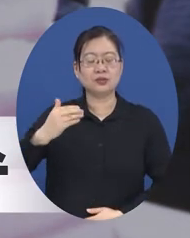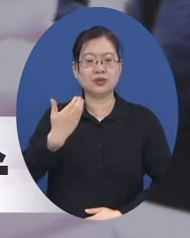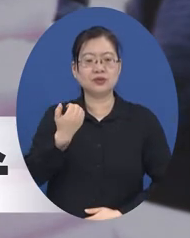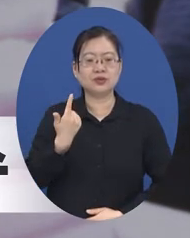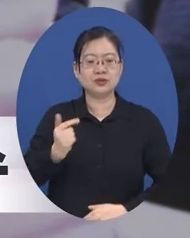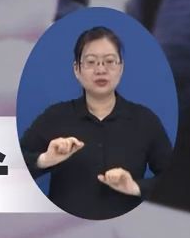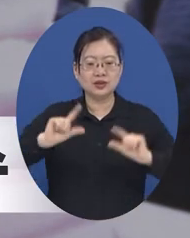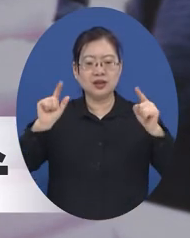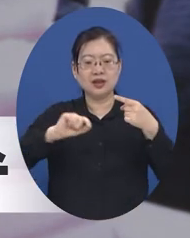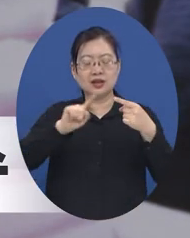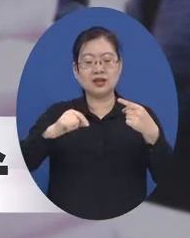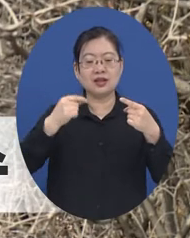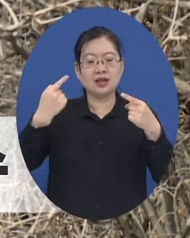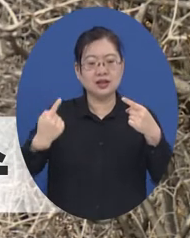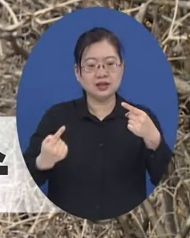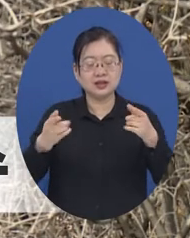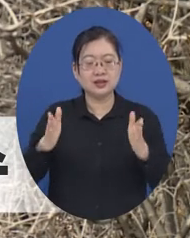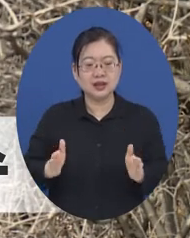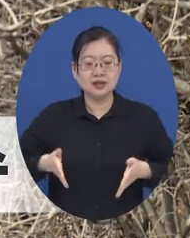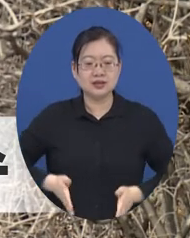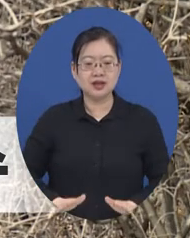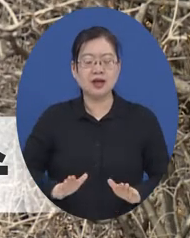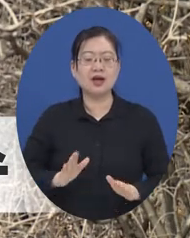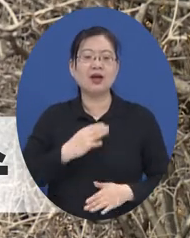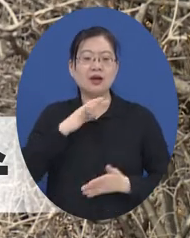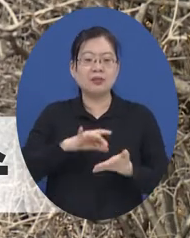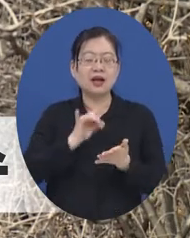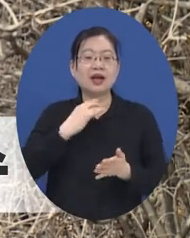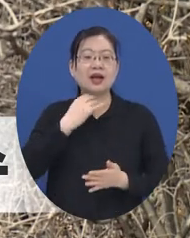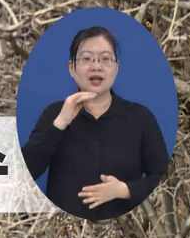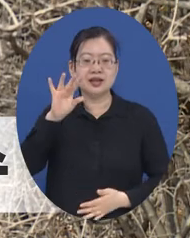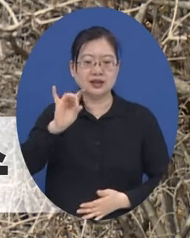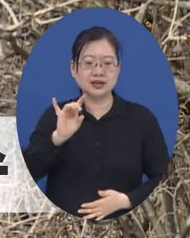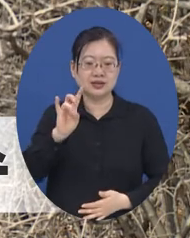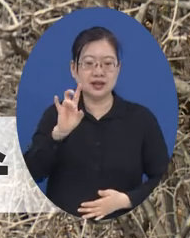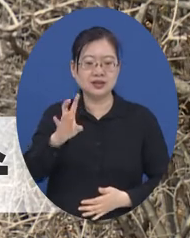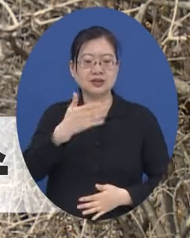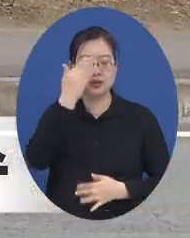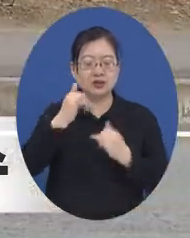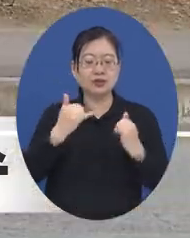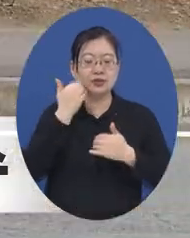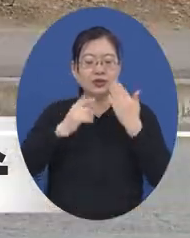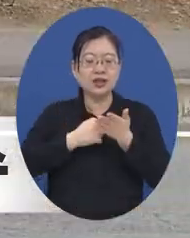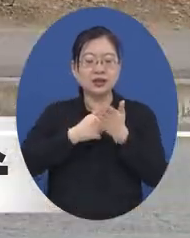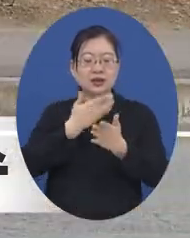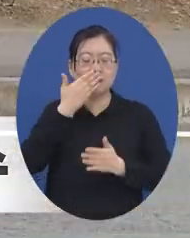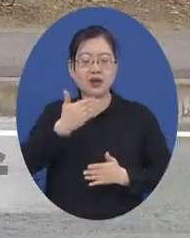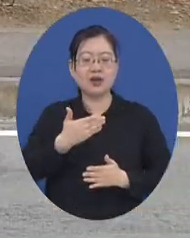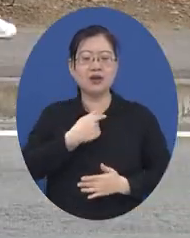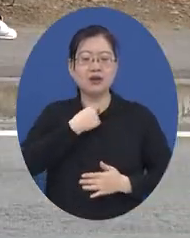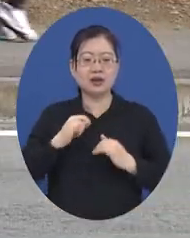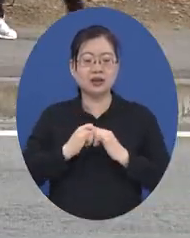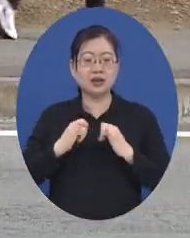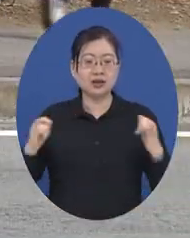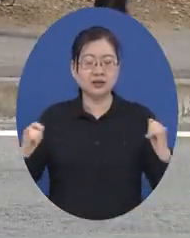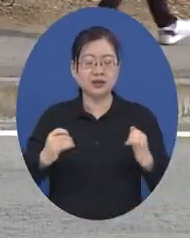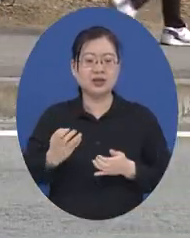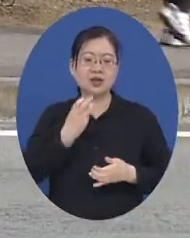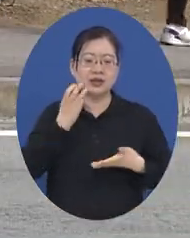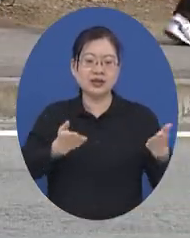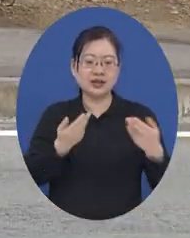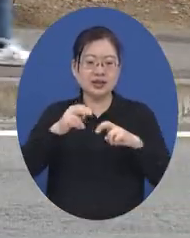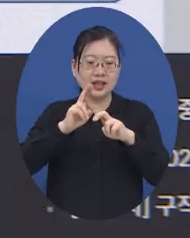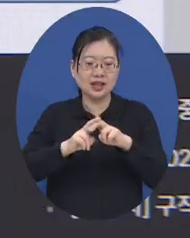1일 사이에 출생한 만 24세 청년 이면 누구나 신청할 수 있습니다 신청을 원하는 청년은 경기도 일자리